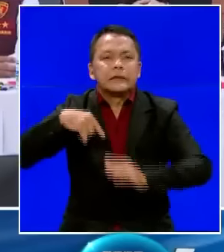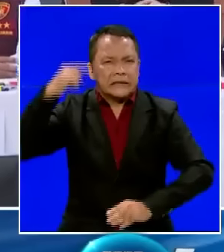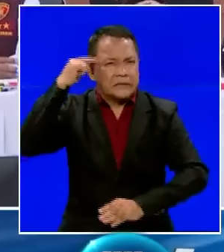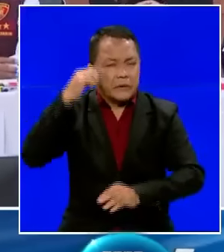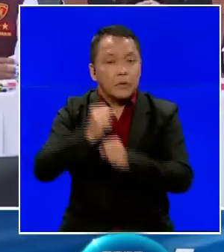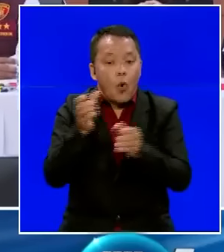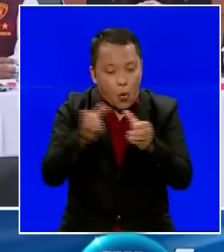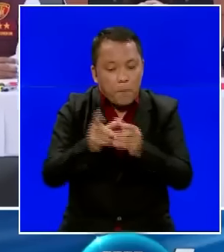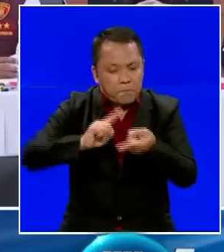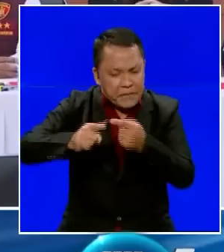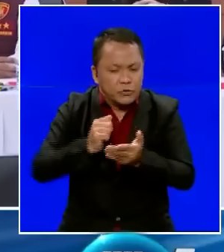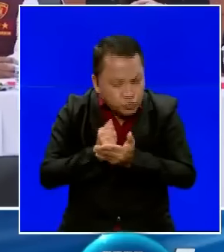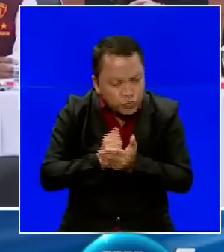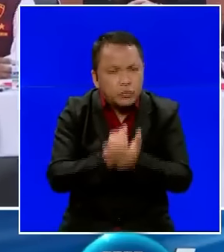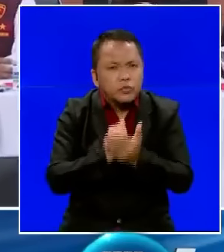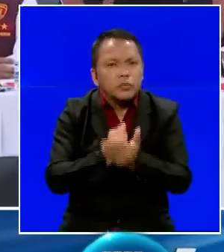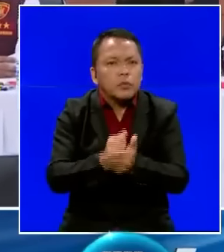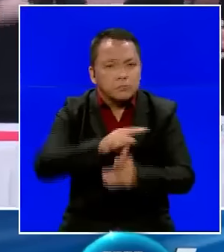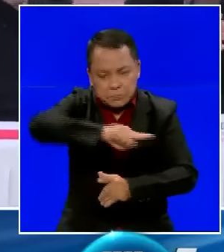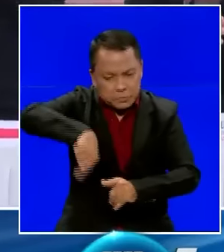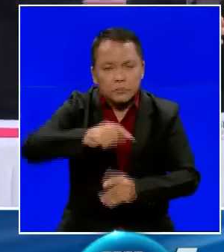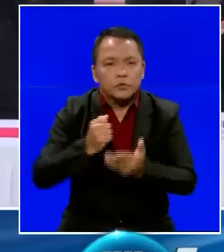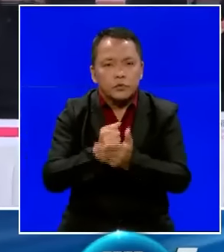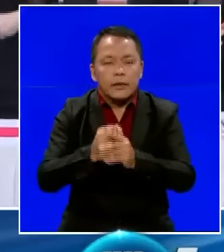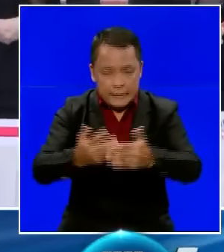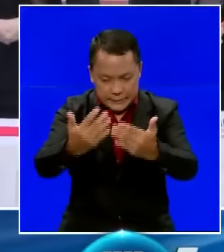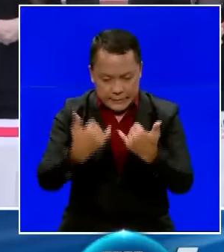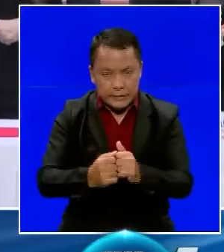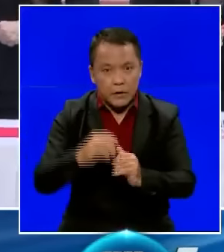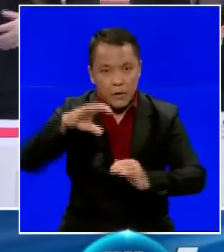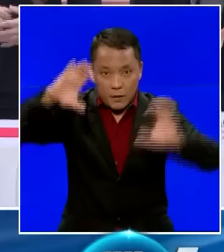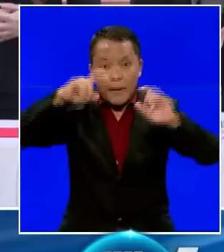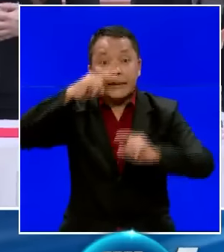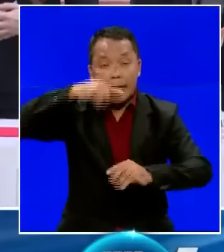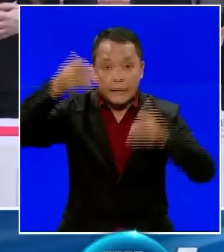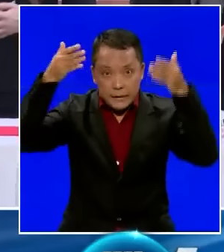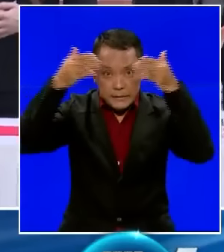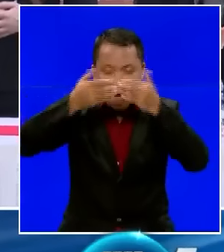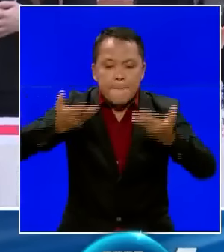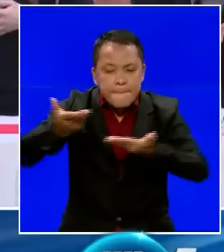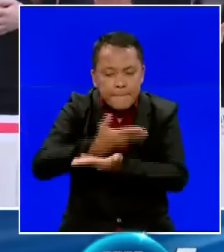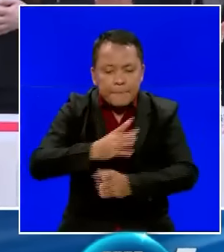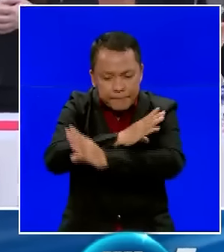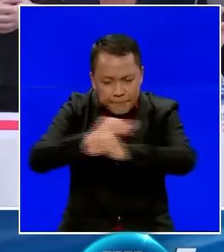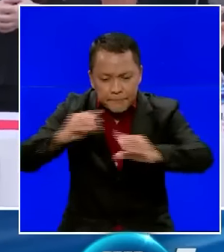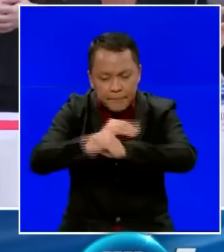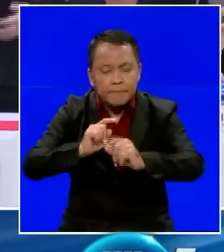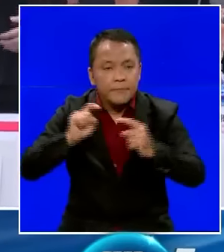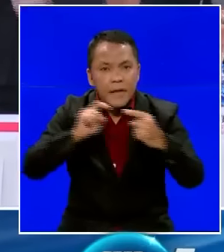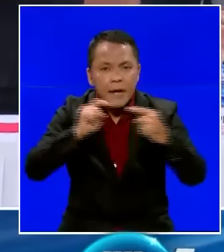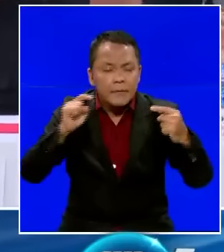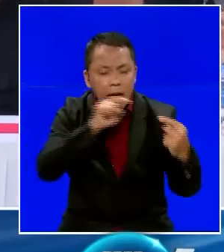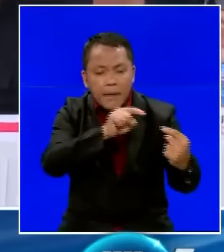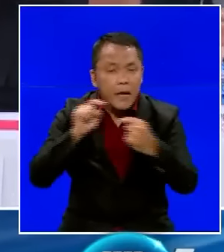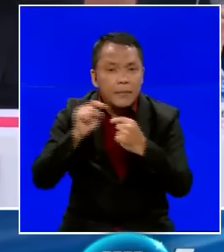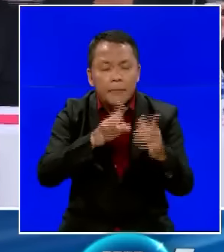จจะมีพรรคพวกที่ค้ายาเสพติดให้การช่วยเหลือค่ะแล้วหลังจากนี้ทางการไทยกับอินโดนีเซียจะแลกเปลี่ยนข้อมูลการสอบสวนเพื่อหา